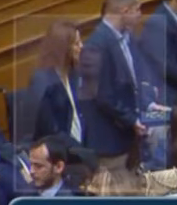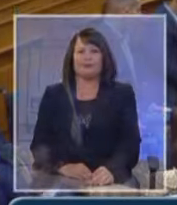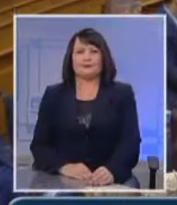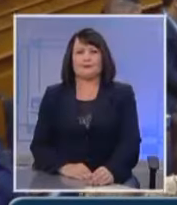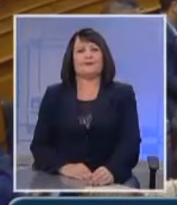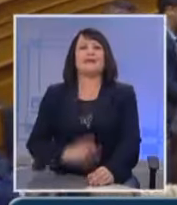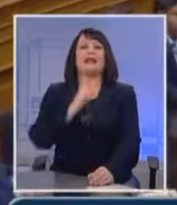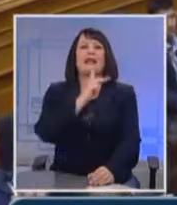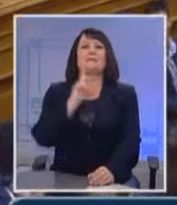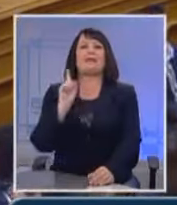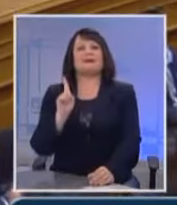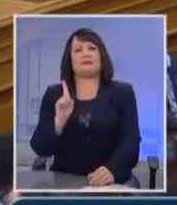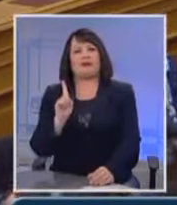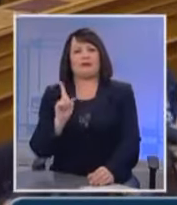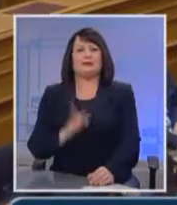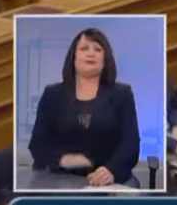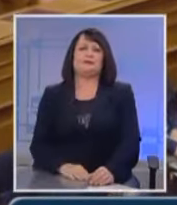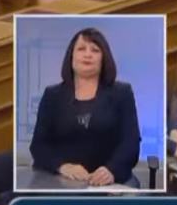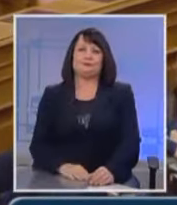Καρυπίδης Δημήτρης